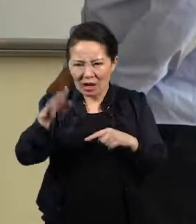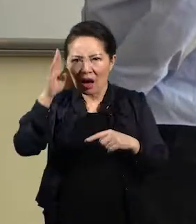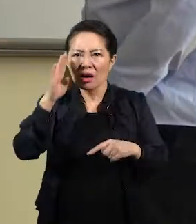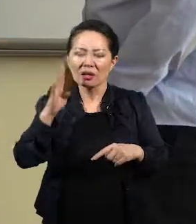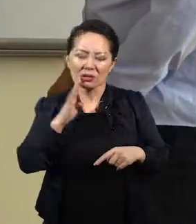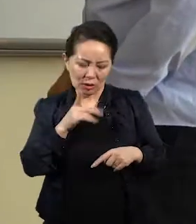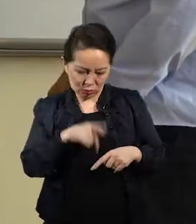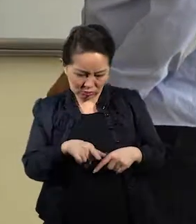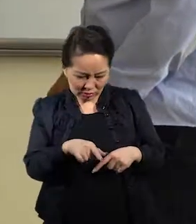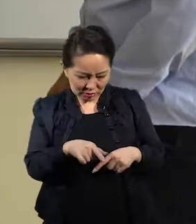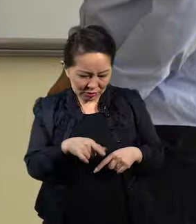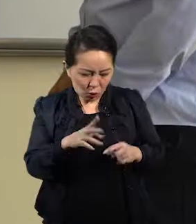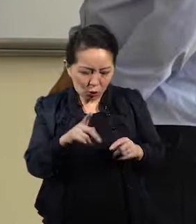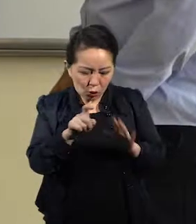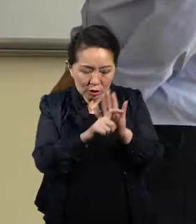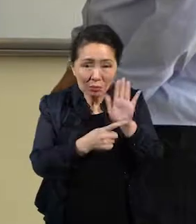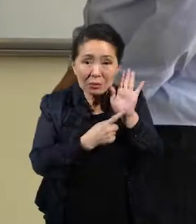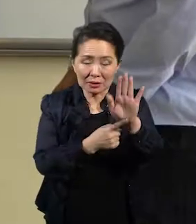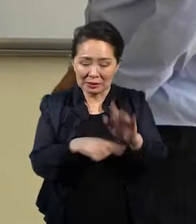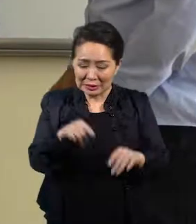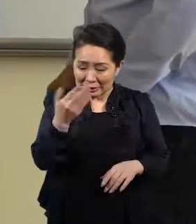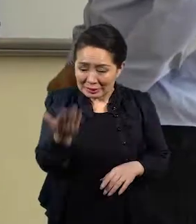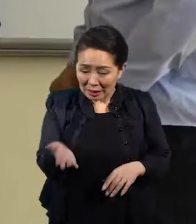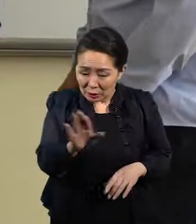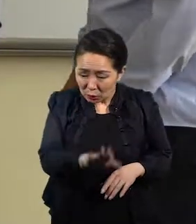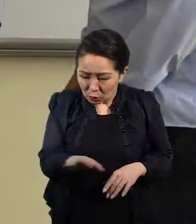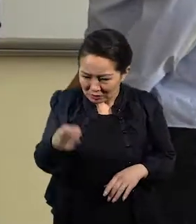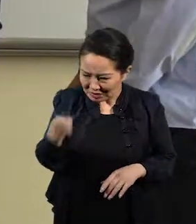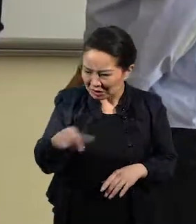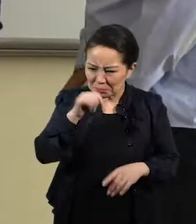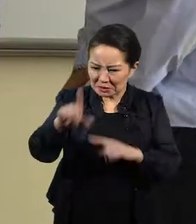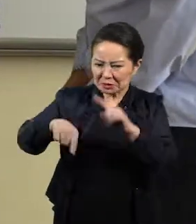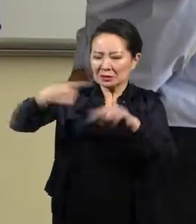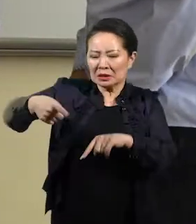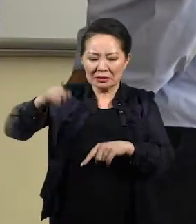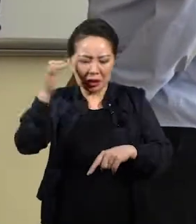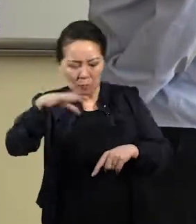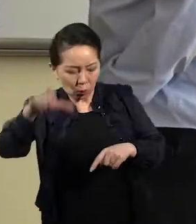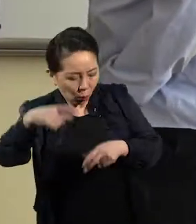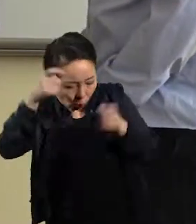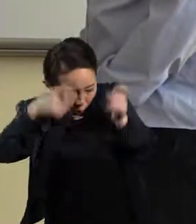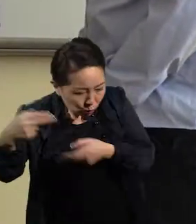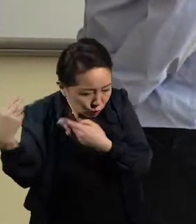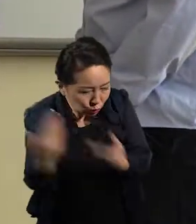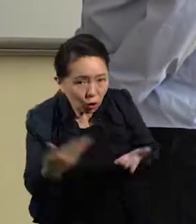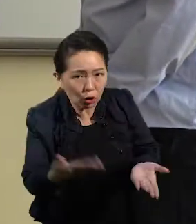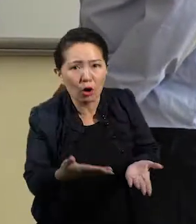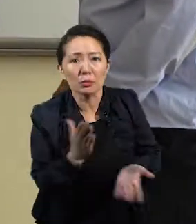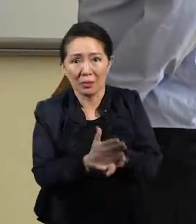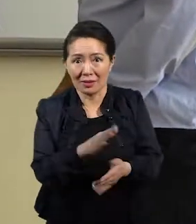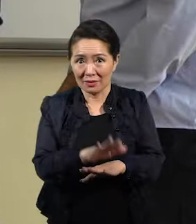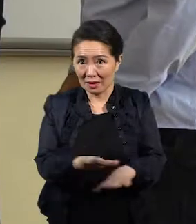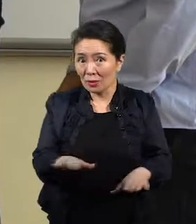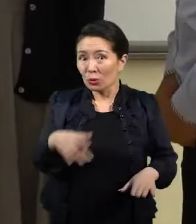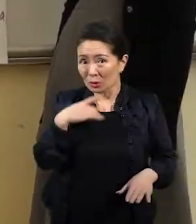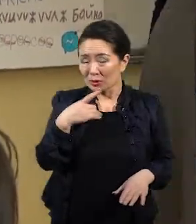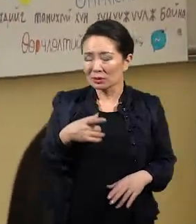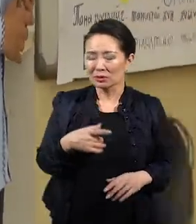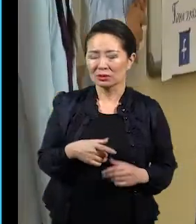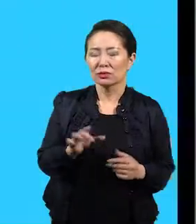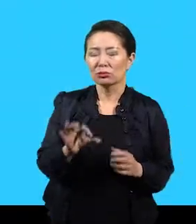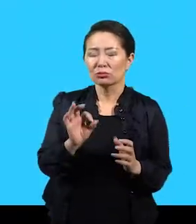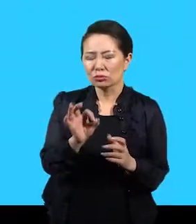болохоор таны хүүхдийг та биш танихгүй хүн хүмүүжүүлж байна гэдэг нь энэ бол тийм айгүй зөв үг болж харагдсан